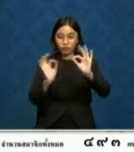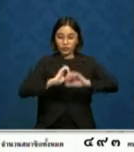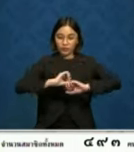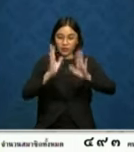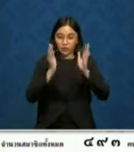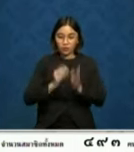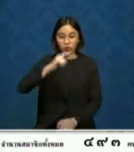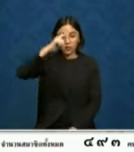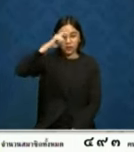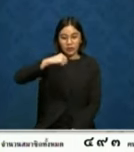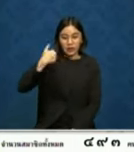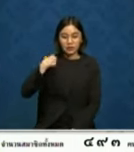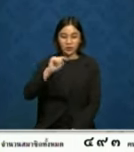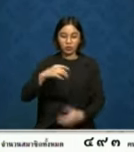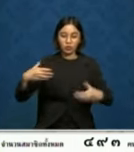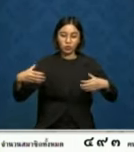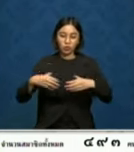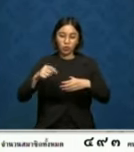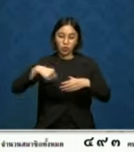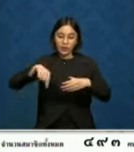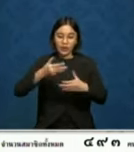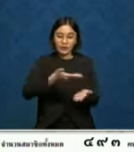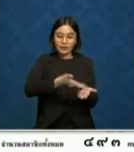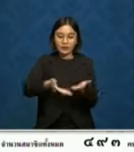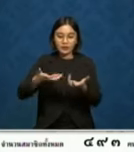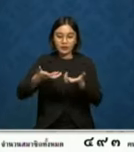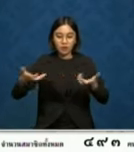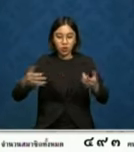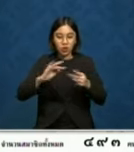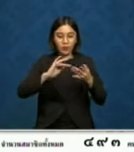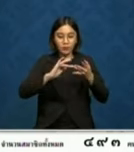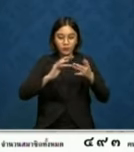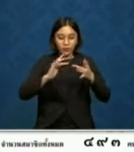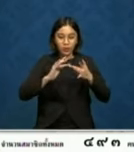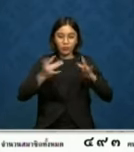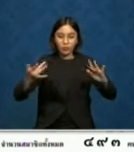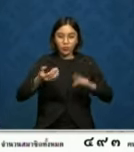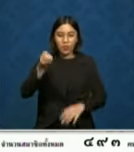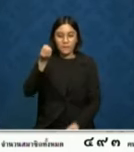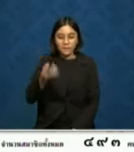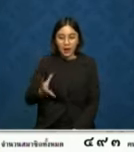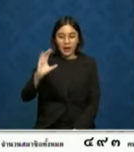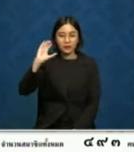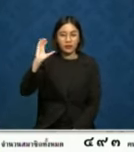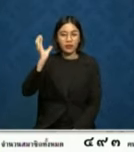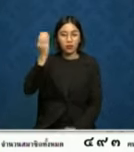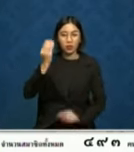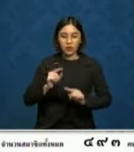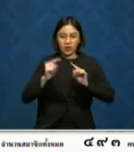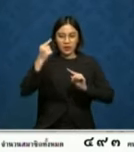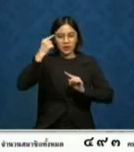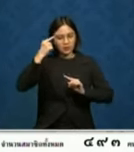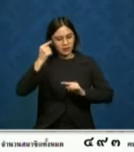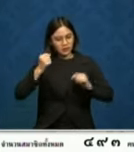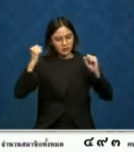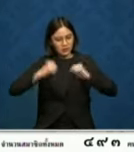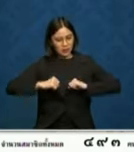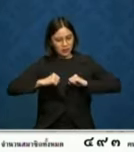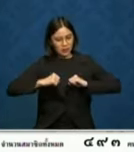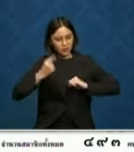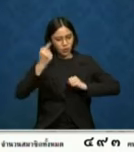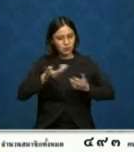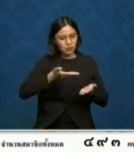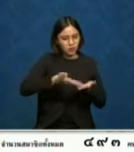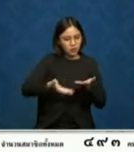ไทยจะมีสัดส่วนของกลุ่มผู้ซื้อสินค้าออนไลน์ที่มีจำนวนมากที่สุดในโลกแต่การตัดสินใจในการ